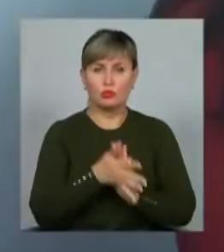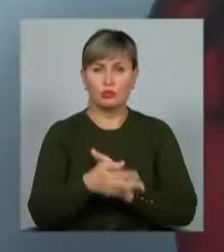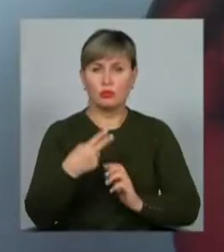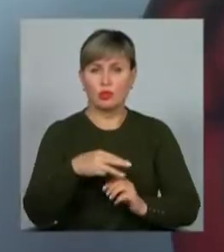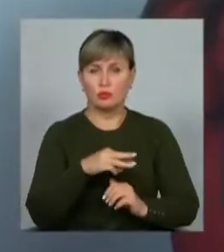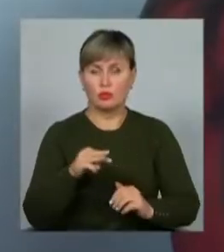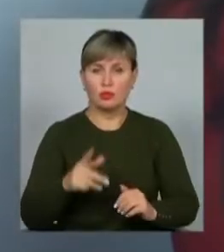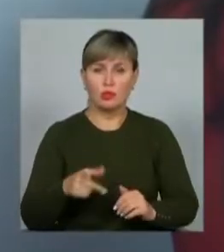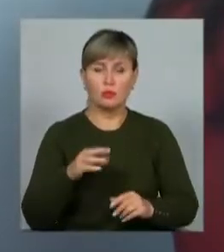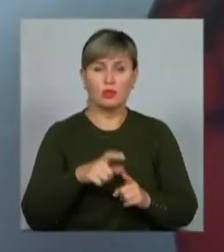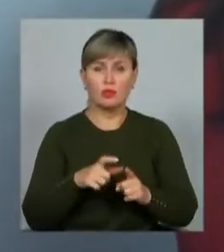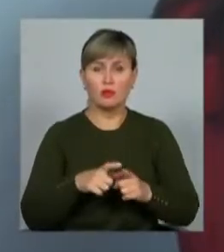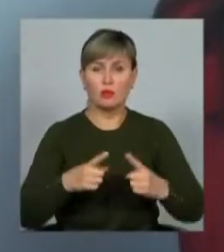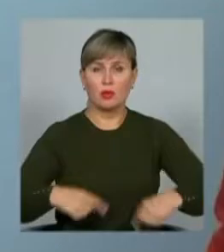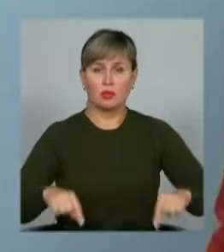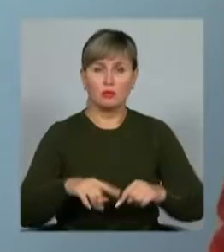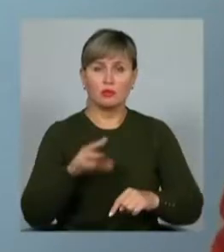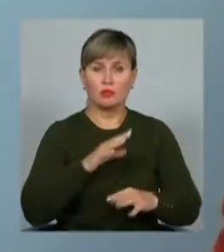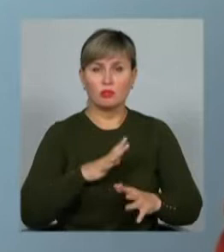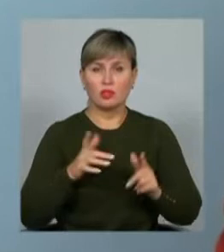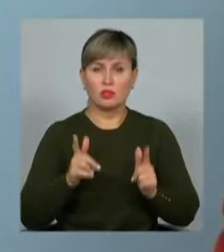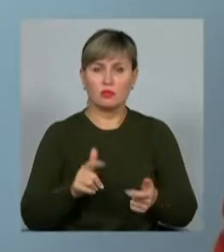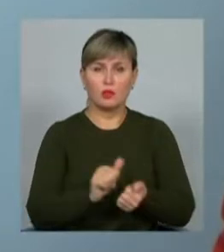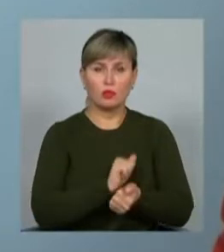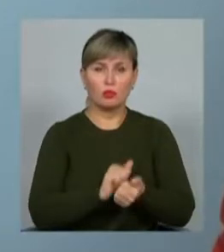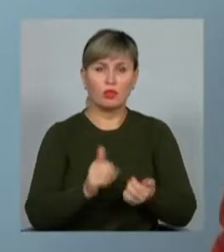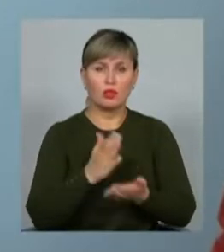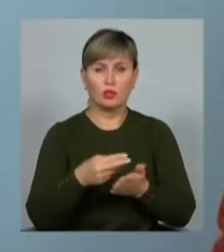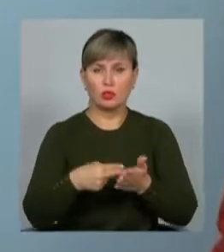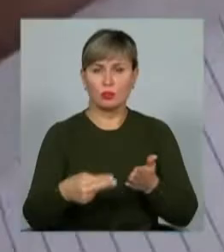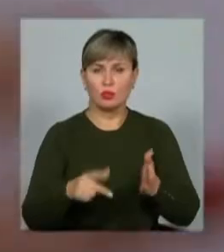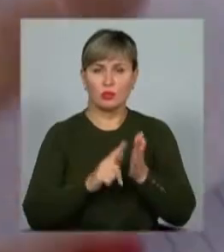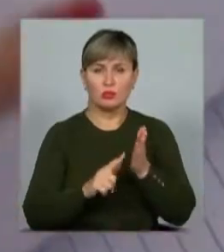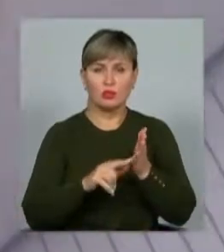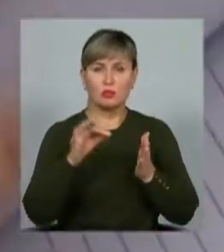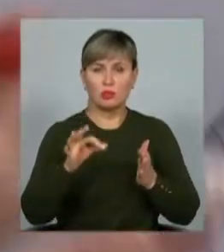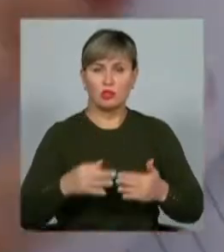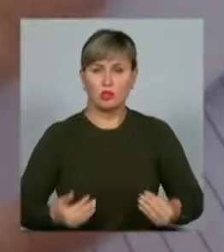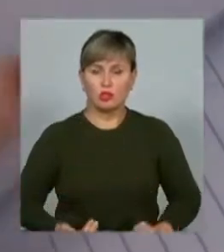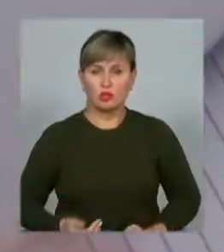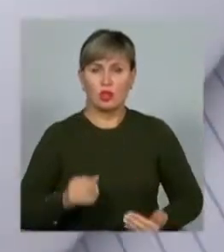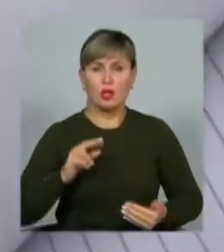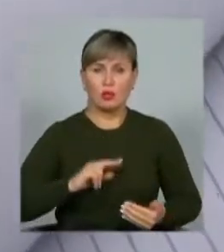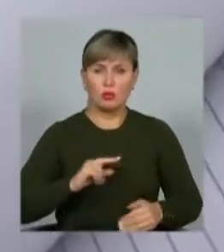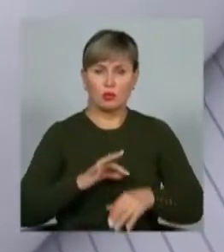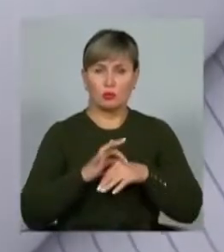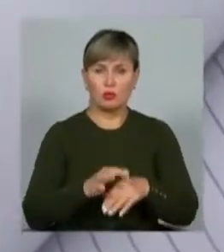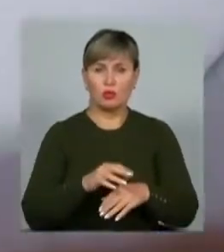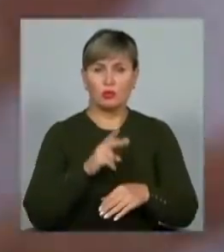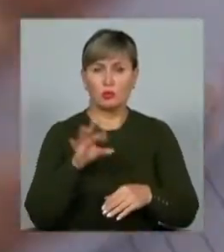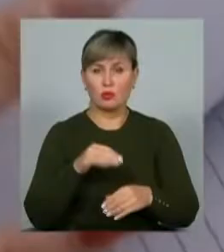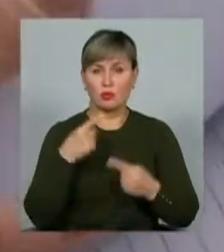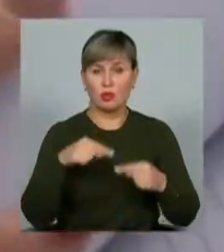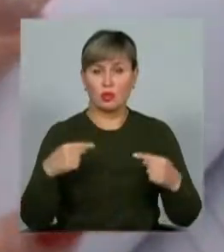тенге. По словам же подрядчика, все было согласовано. В документах стоят подписи 70% жителей, а работы проходили под авторским